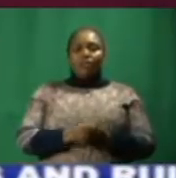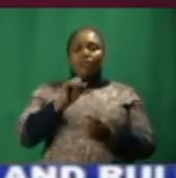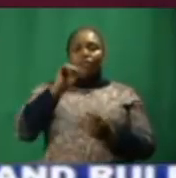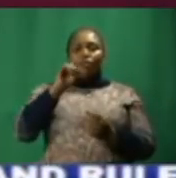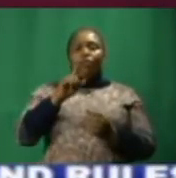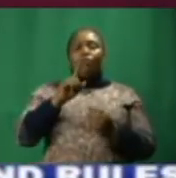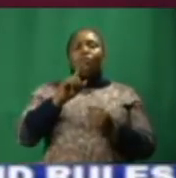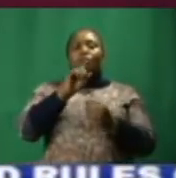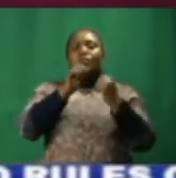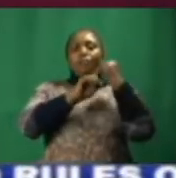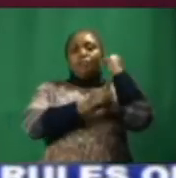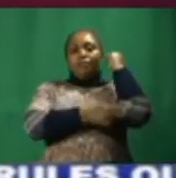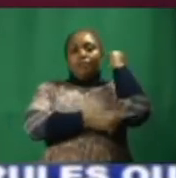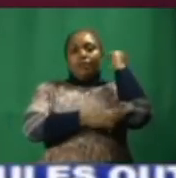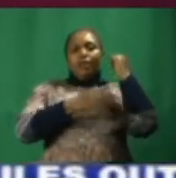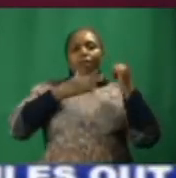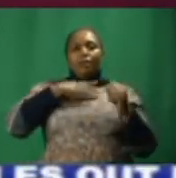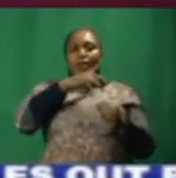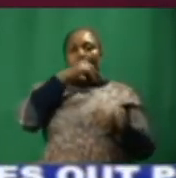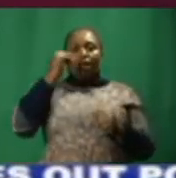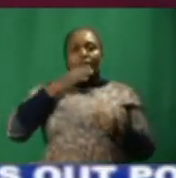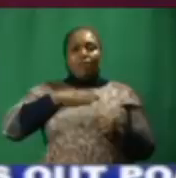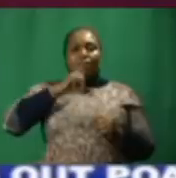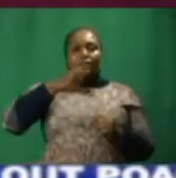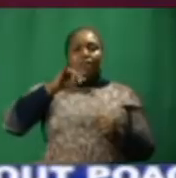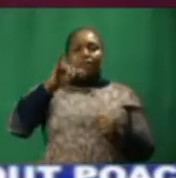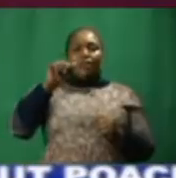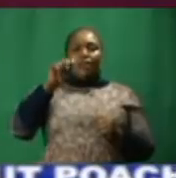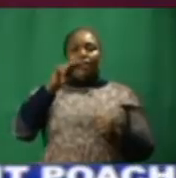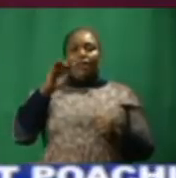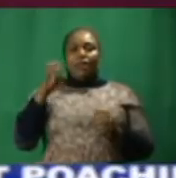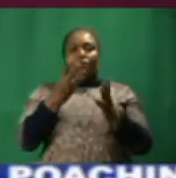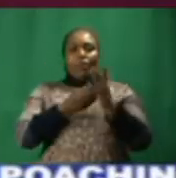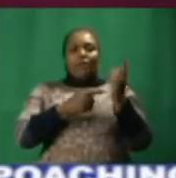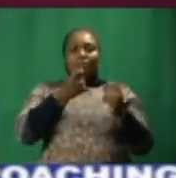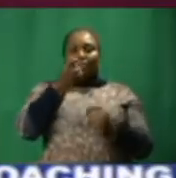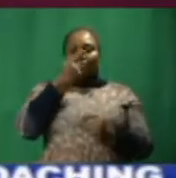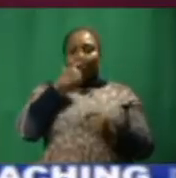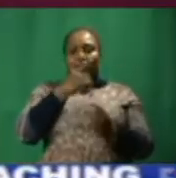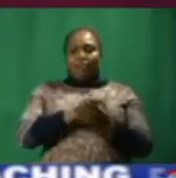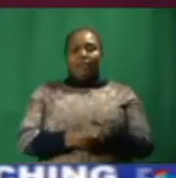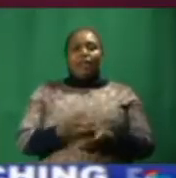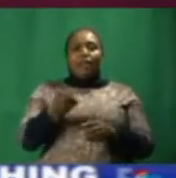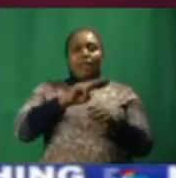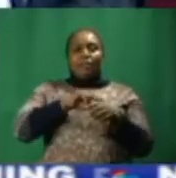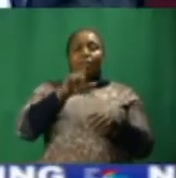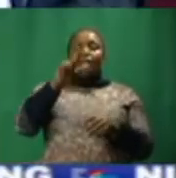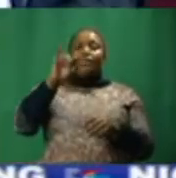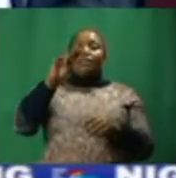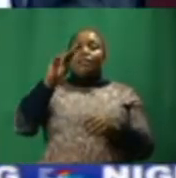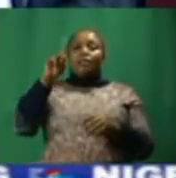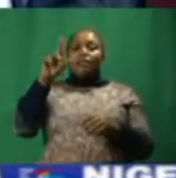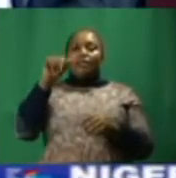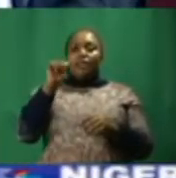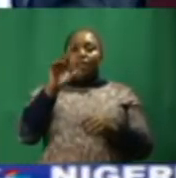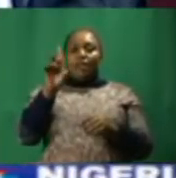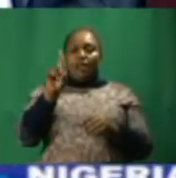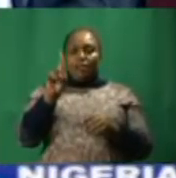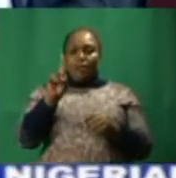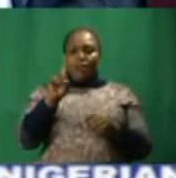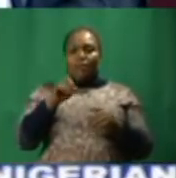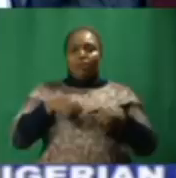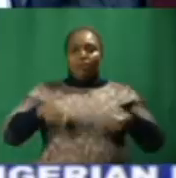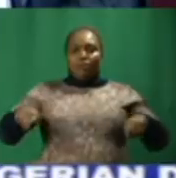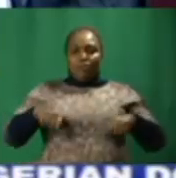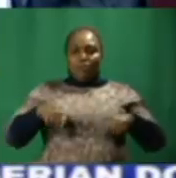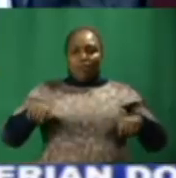eHospital Hill eMbabane. Libito lami ngengiyani msebenzi ngihambisana nanelisiwe lushaba kanye ke nalinda dlamini kudoda emidlalo. Linda,